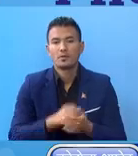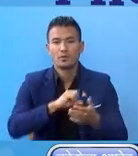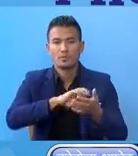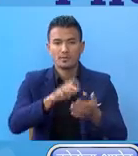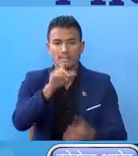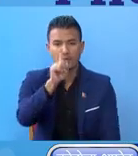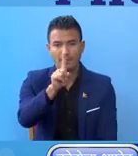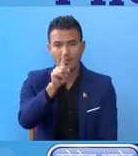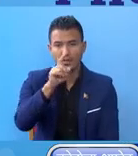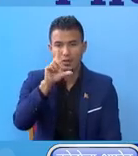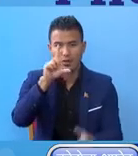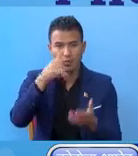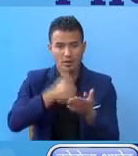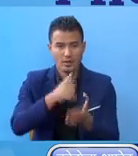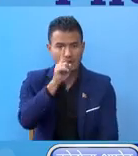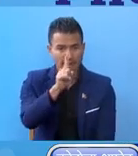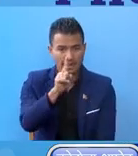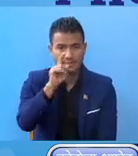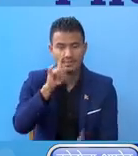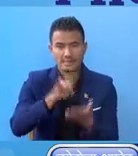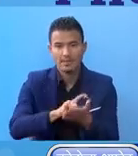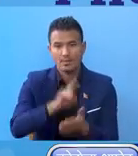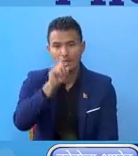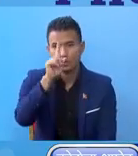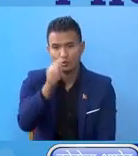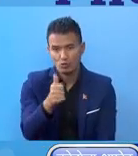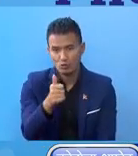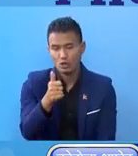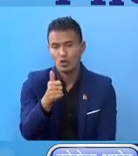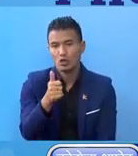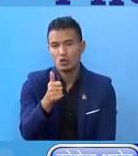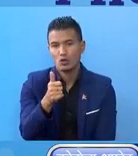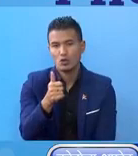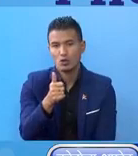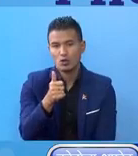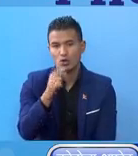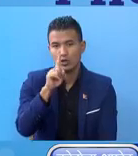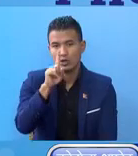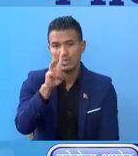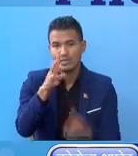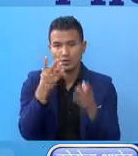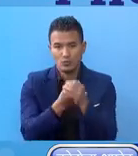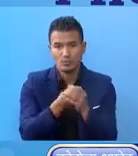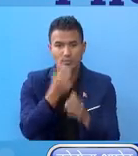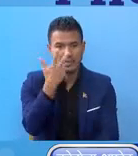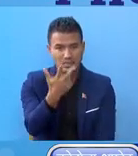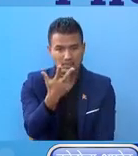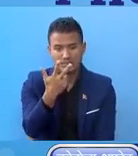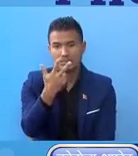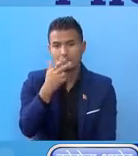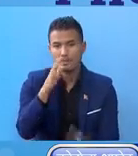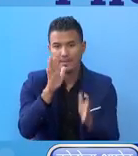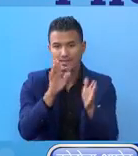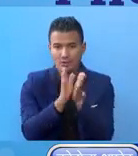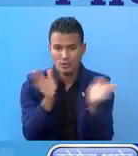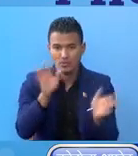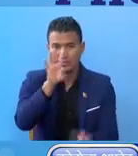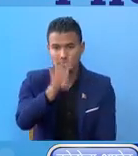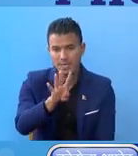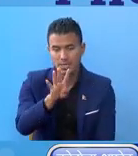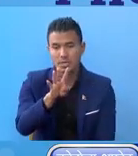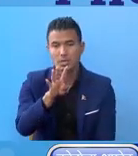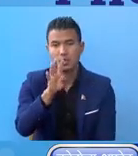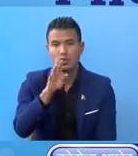प्रदेश एकमा खोटाङमा 1 जना, झापामा 16 जना, तेह्रथुममा 8 जना, पाँचथरमा